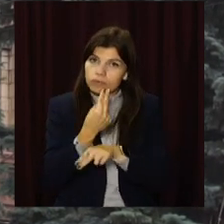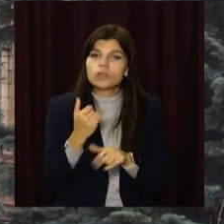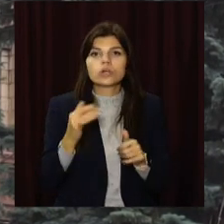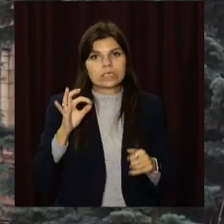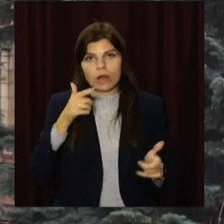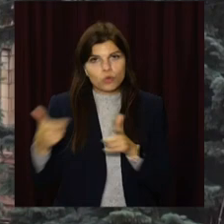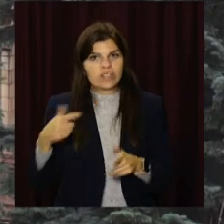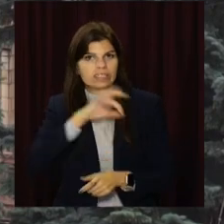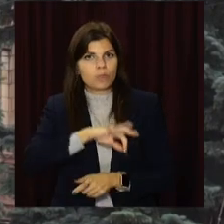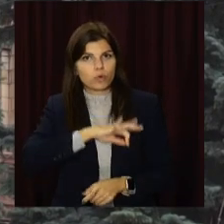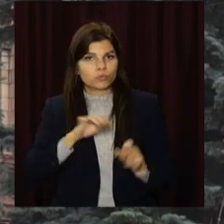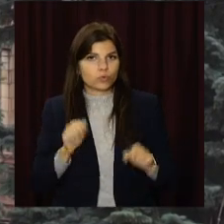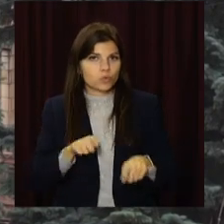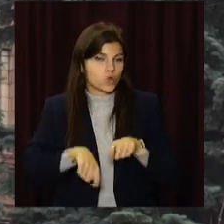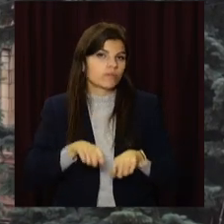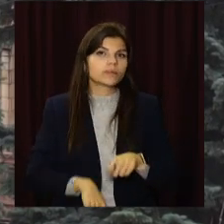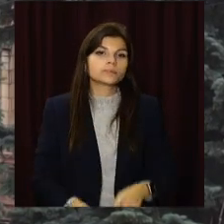до використання.